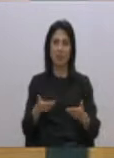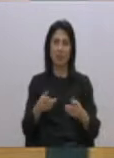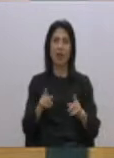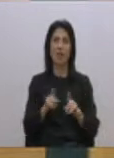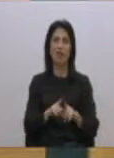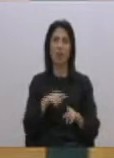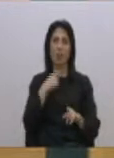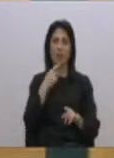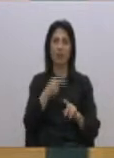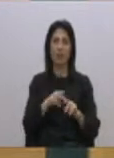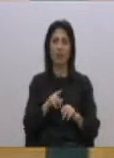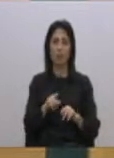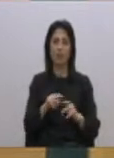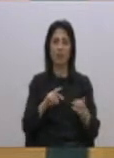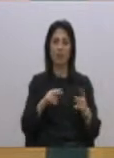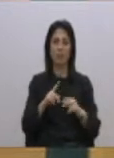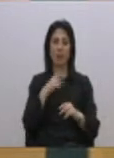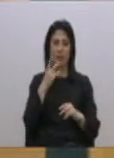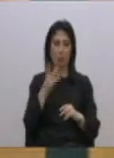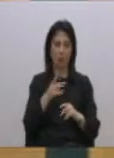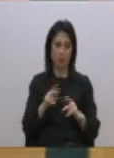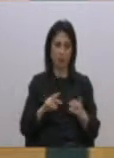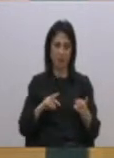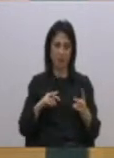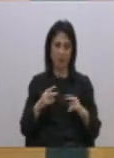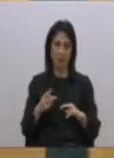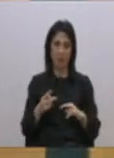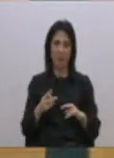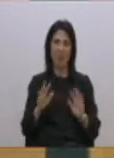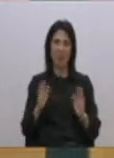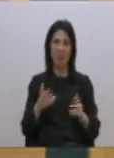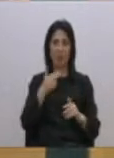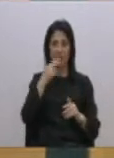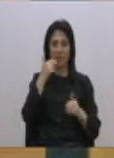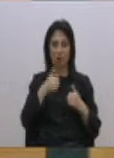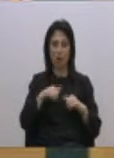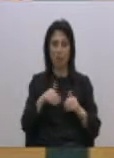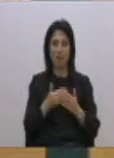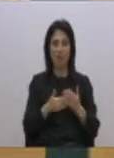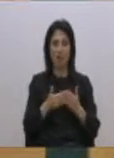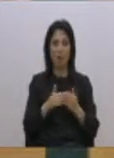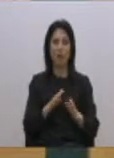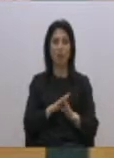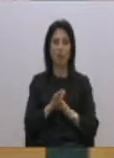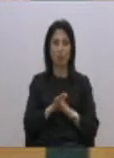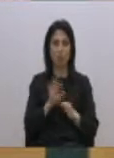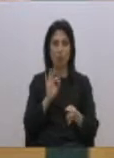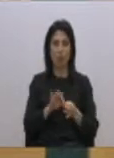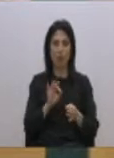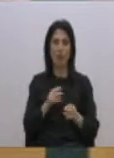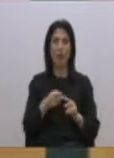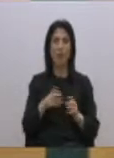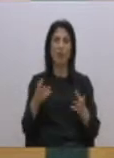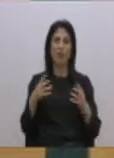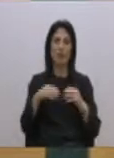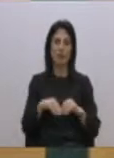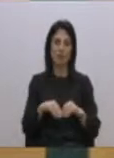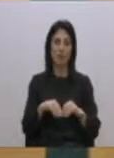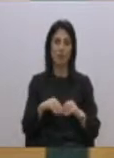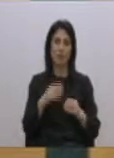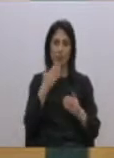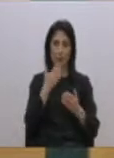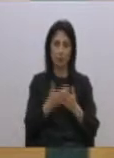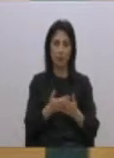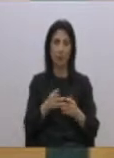ამბობენ იმას, რომ ამ ცვლილებით, რა თქმა უნდა, ამ ცვლილებებით ხდება ვენეციის კომისიის რეკომენდაციების შესრულება. ამასთანავე